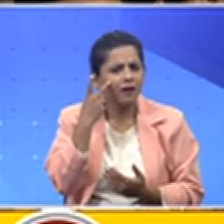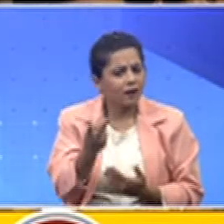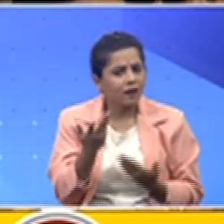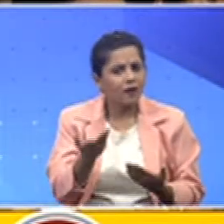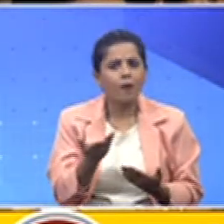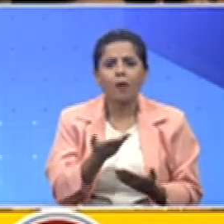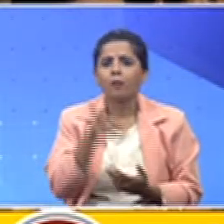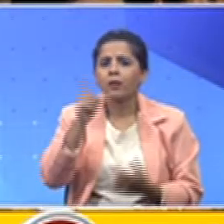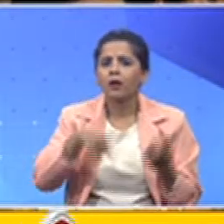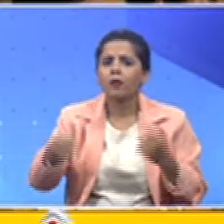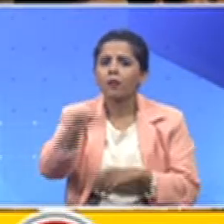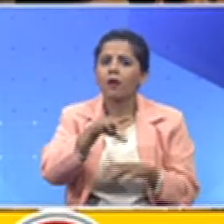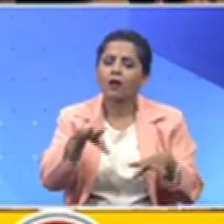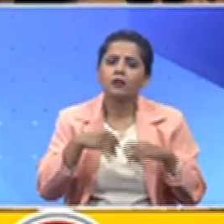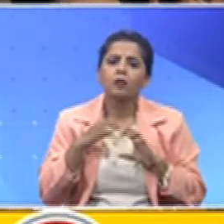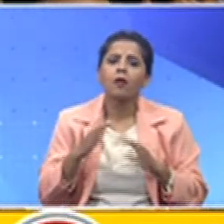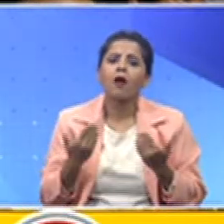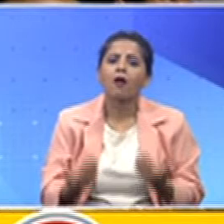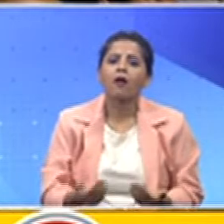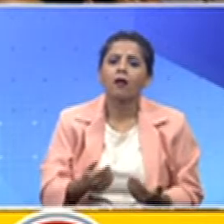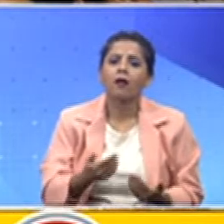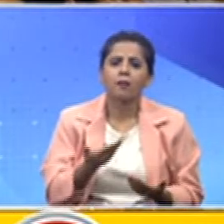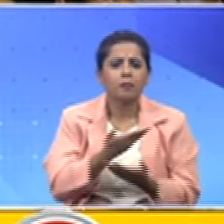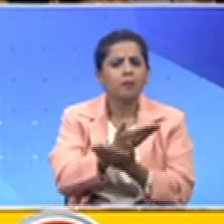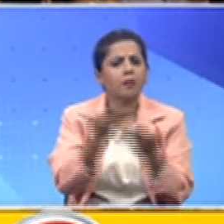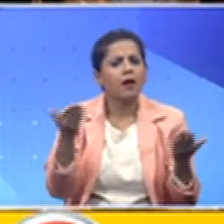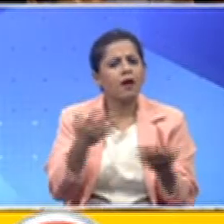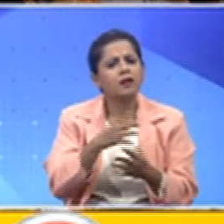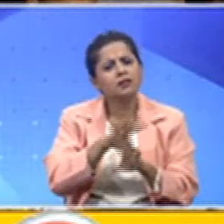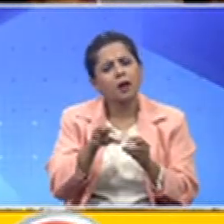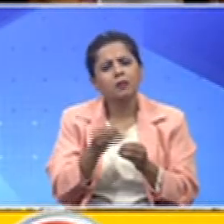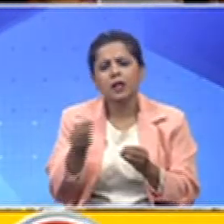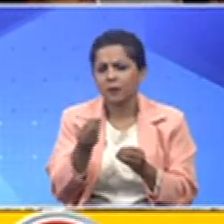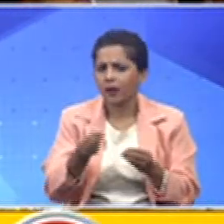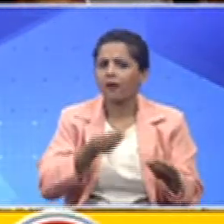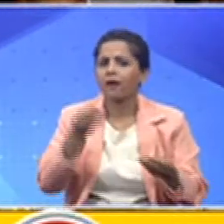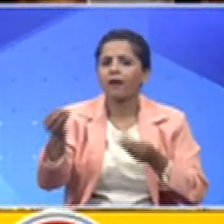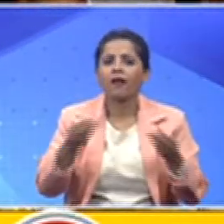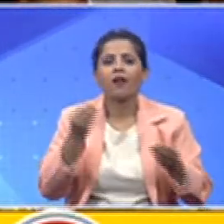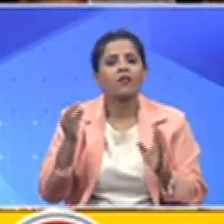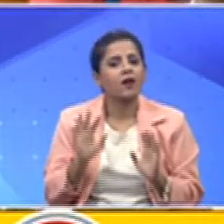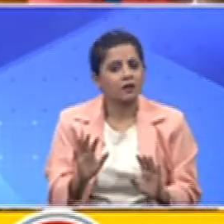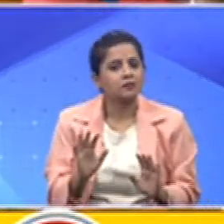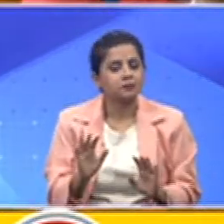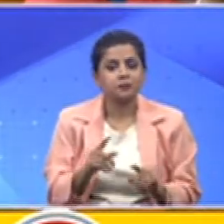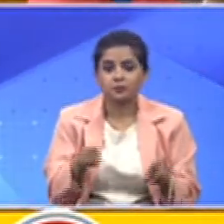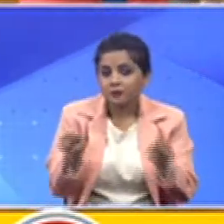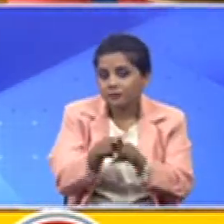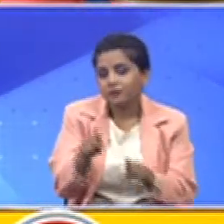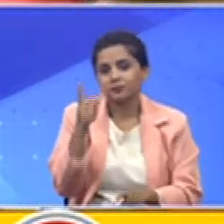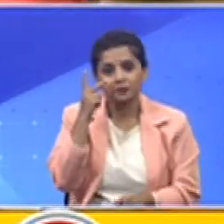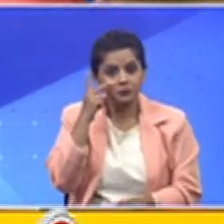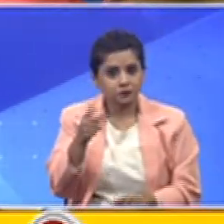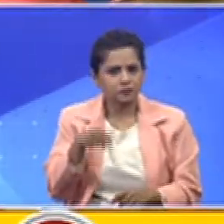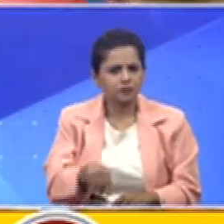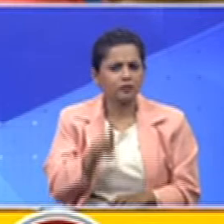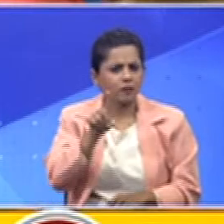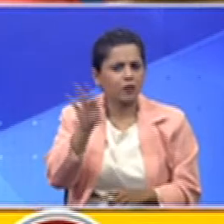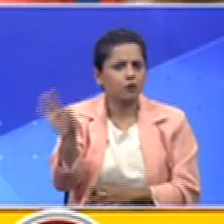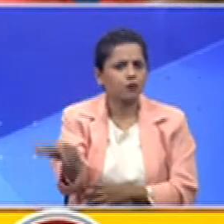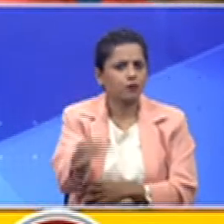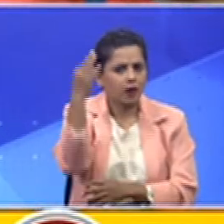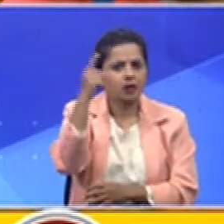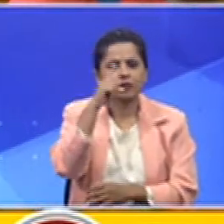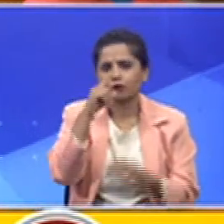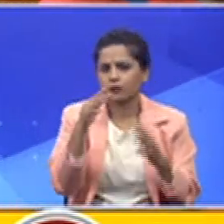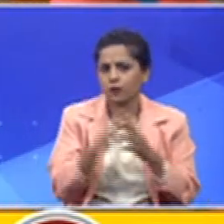सबको अपनाता है, सबको कुछ न कुछ देता है। ऐसी ही एक फ्रेंच मूल की